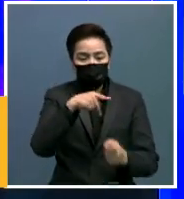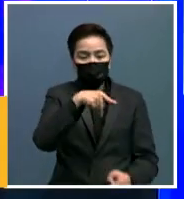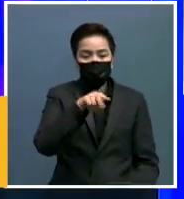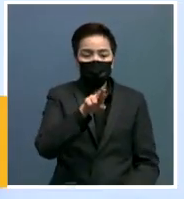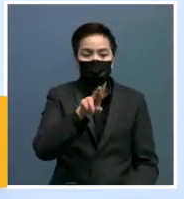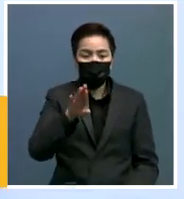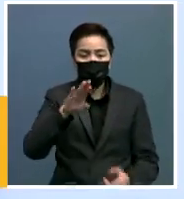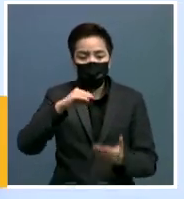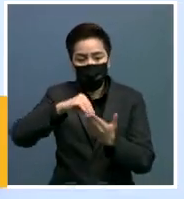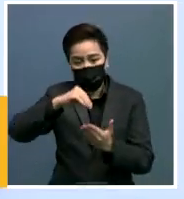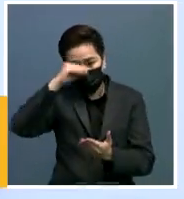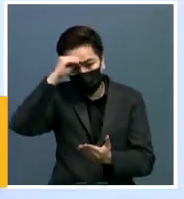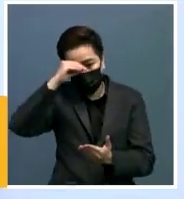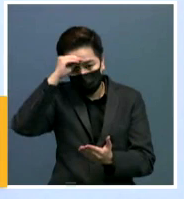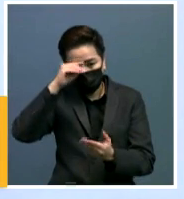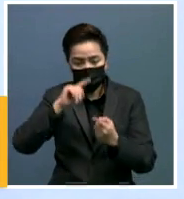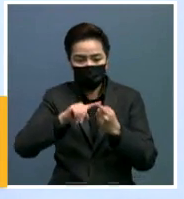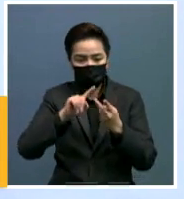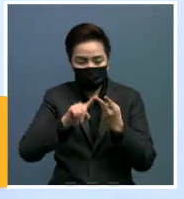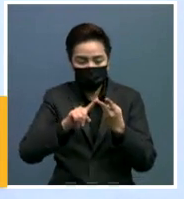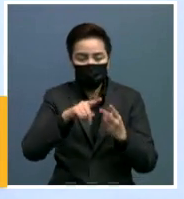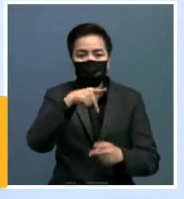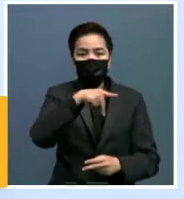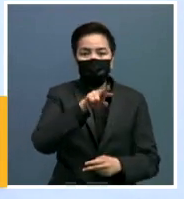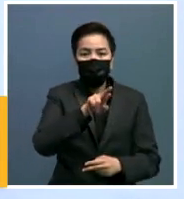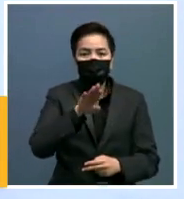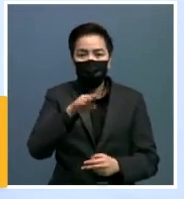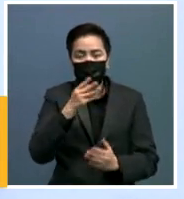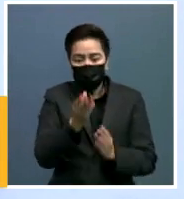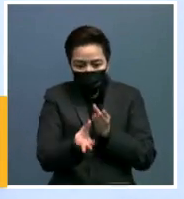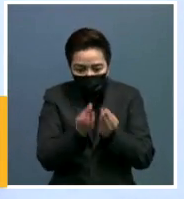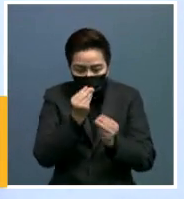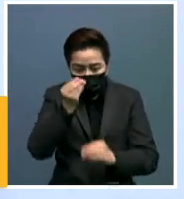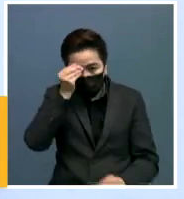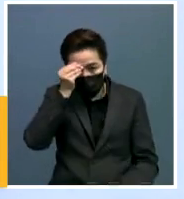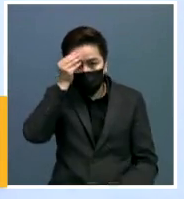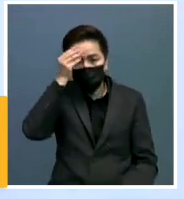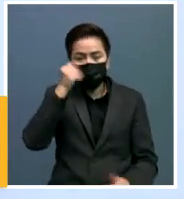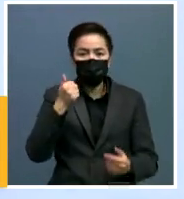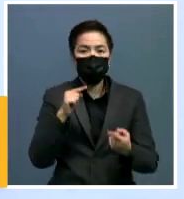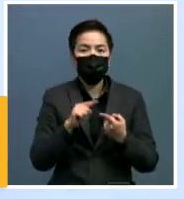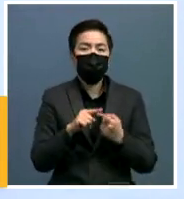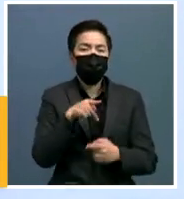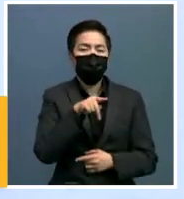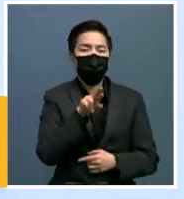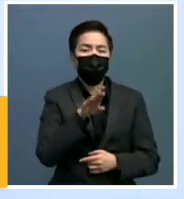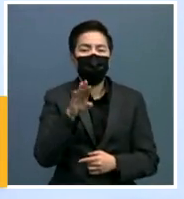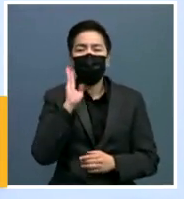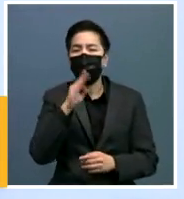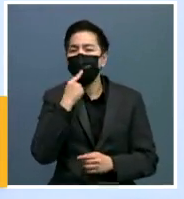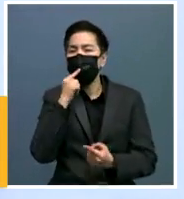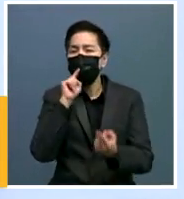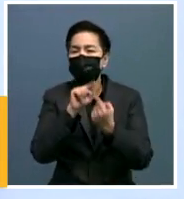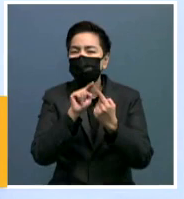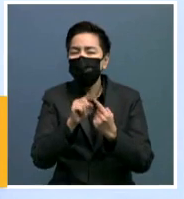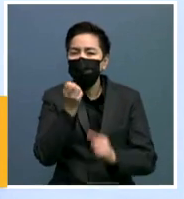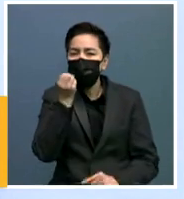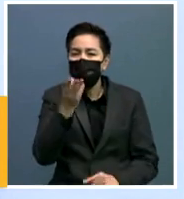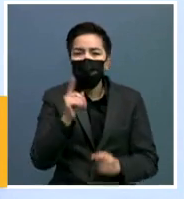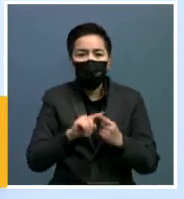การศึกษาแห่งชาติพร่างพัดฉันอยากส่งเสริมการเรียนรู้อผสส่วนร่างคะสำหรับที่คนถามถึงเป็นจำนวนมากคือ